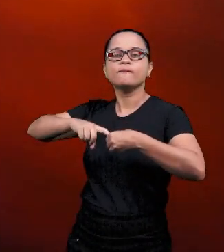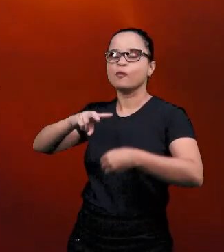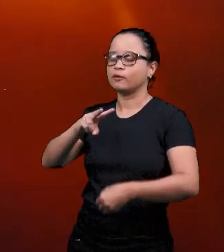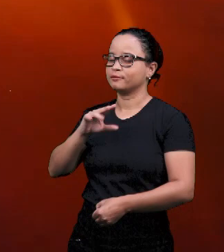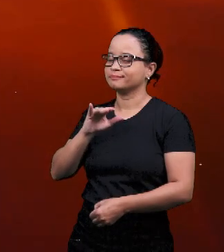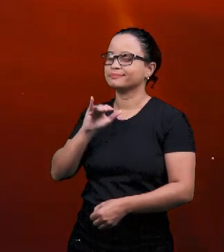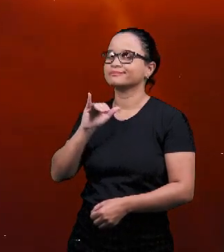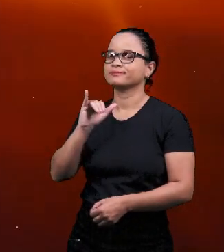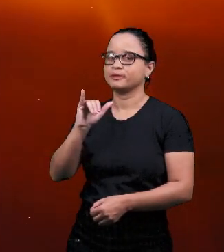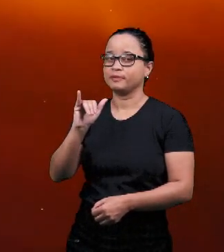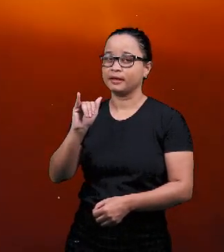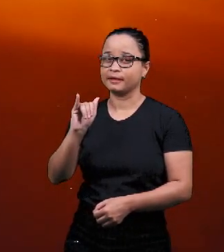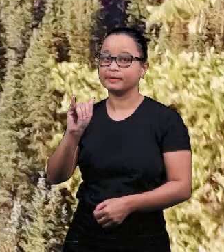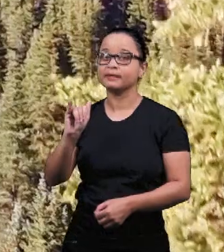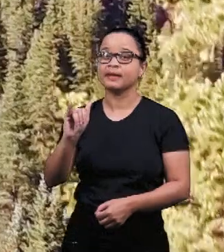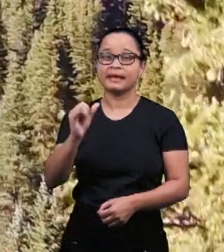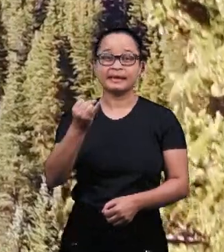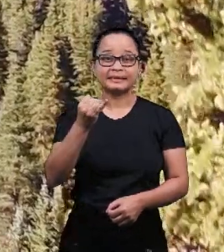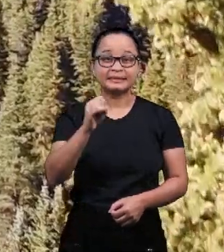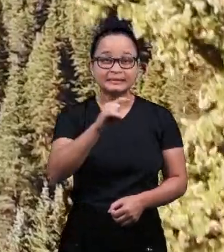Вскоре вернется Христос.